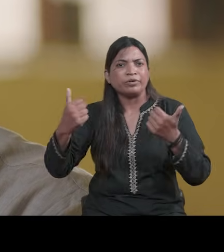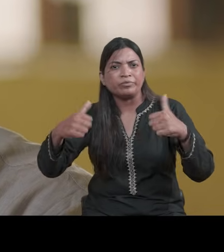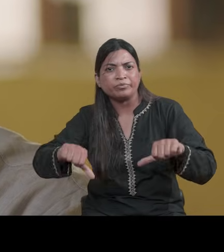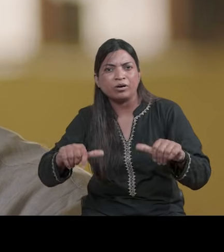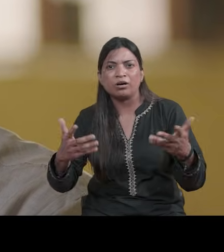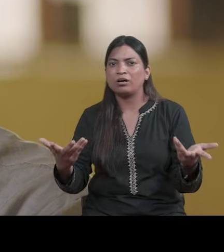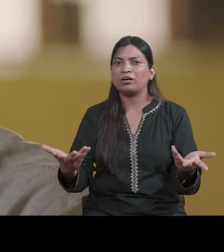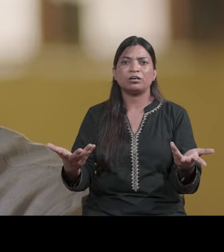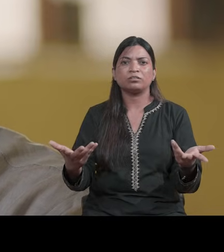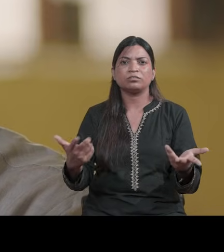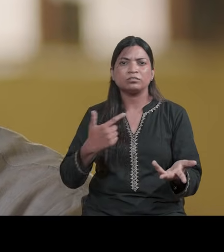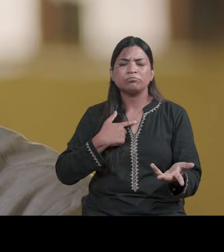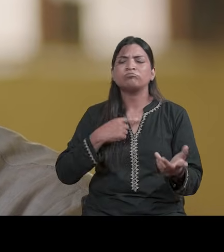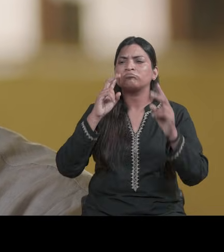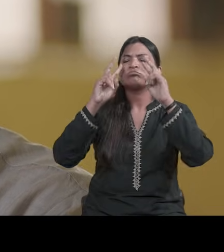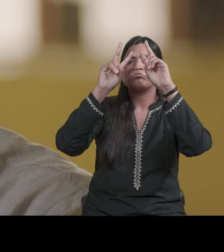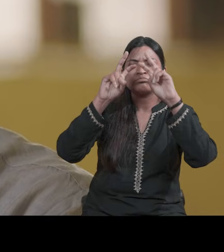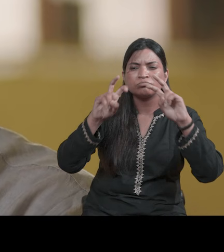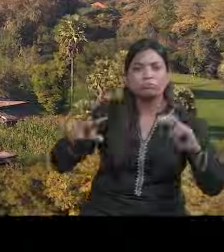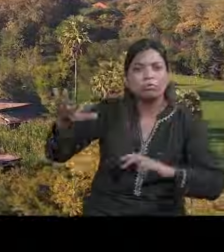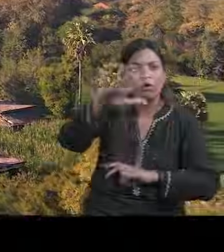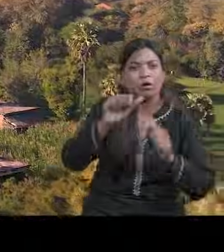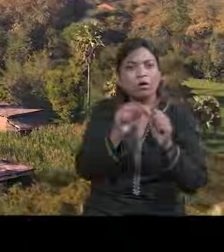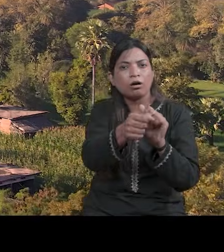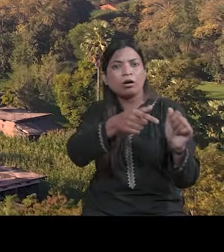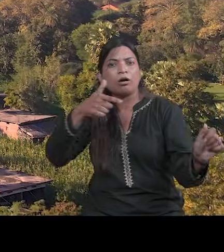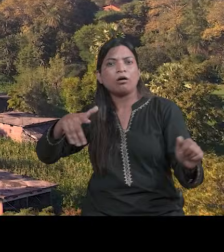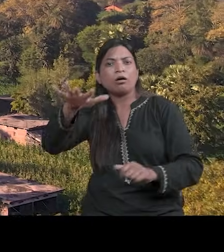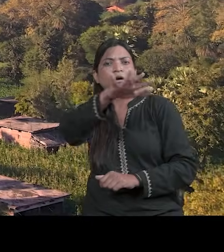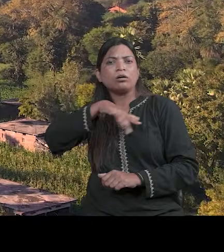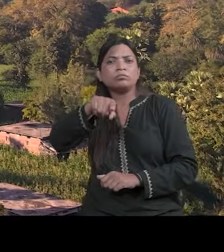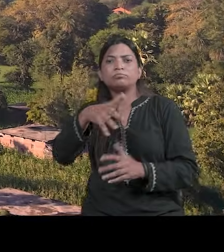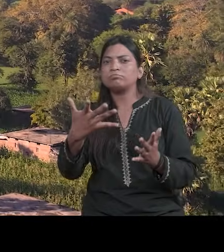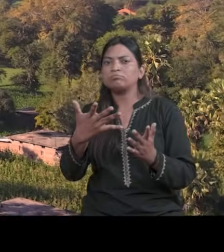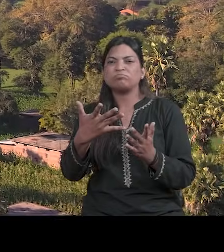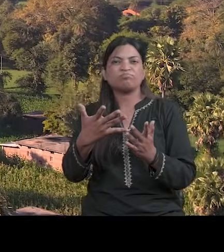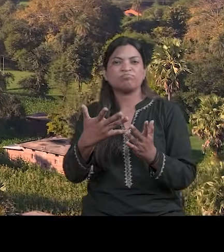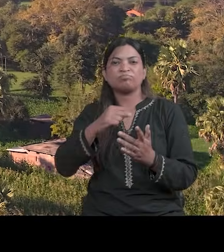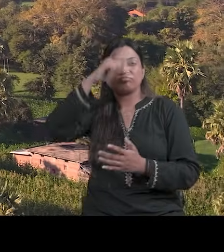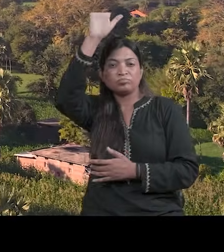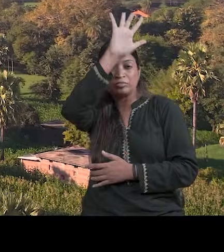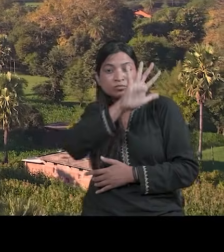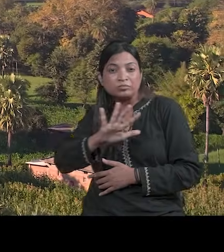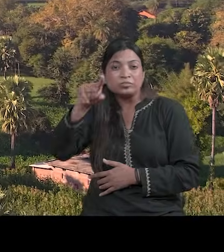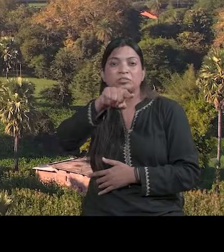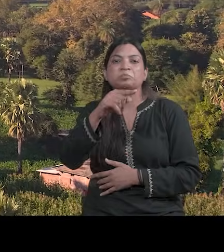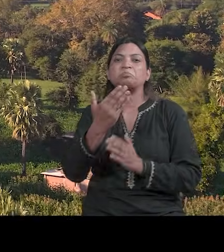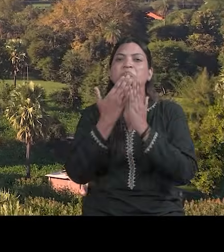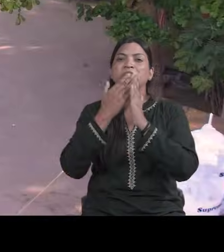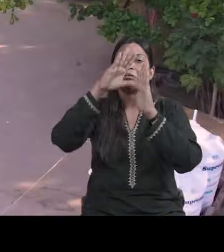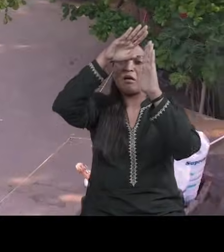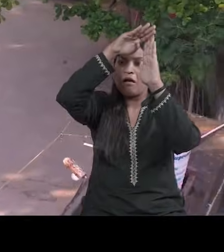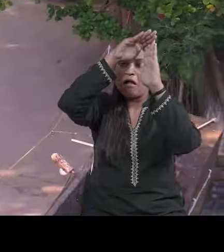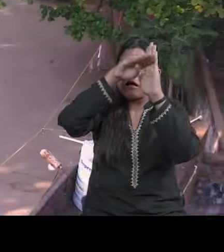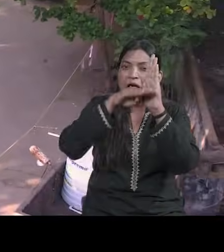पता चला भारत का सबसे पिछड़ा ज़िला निरक्षरता में था ये 2011 में। तो हम लोगों ने फिर ये